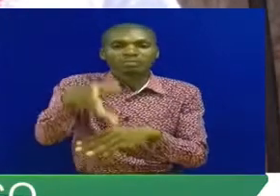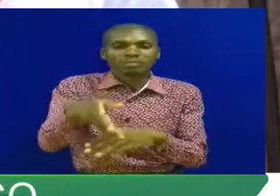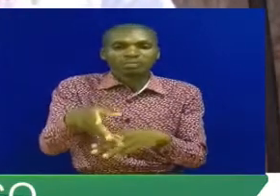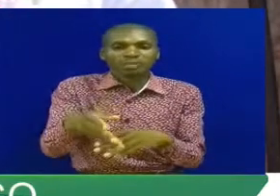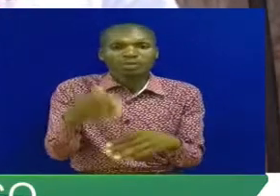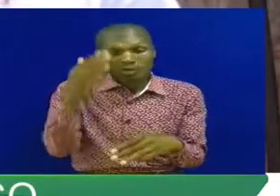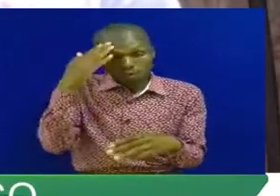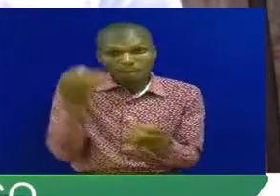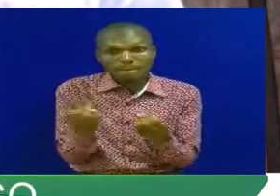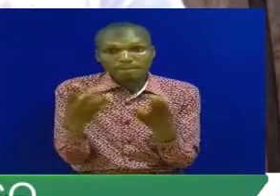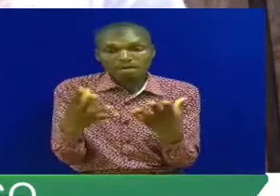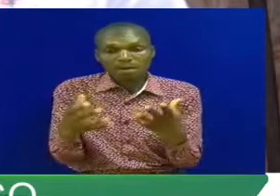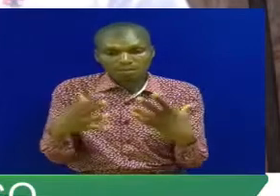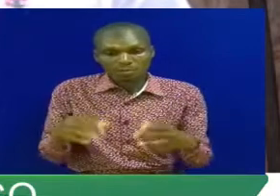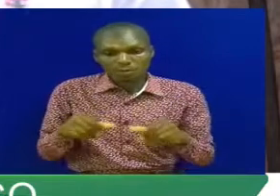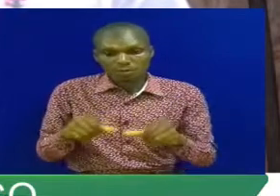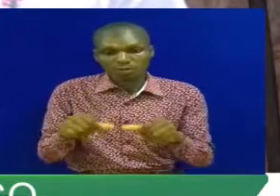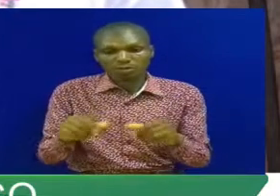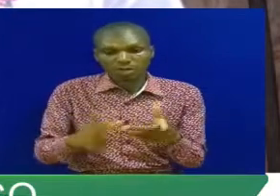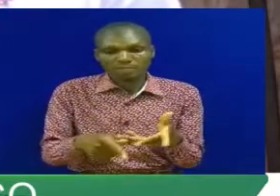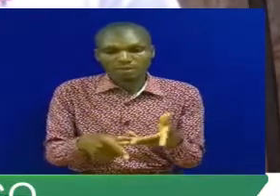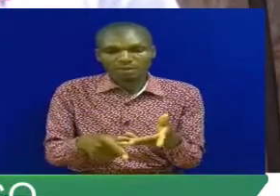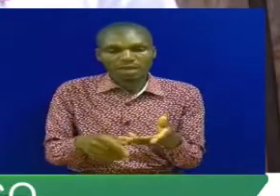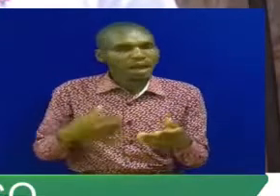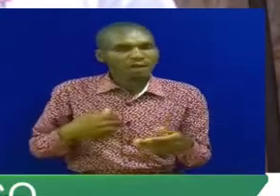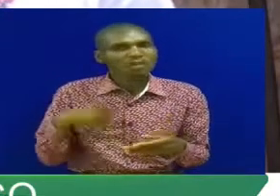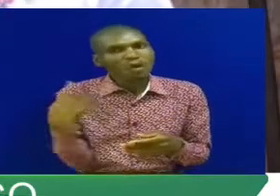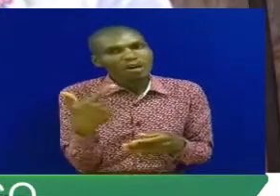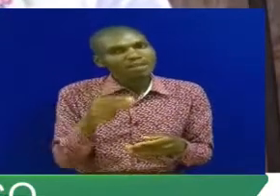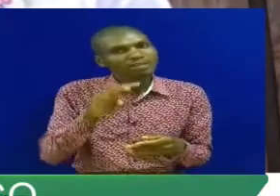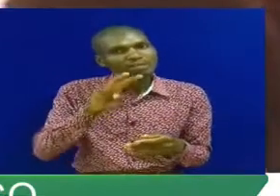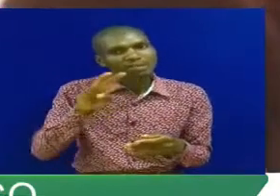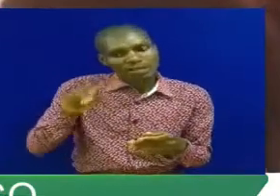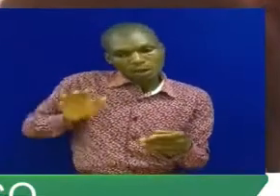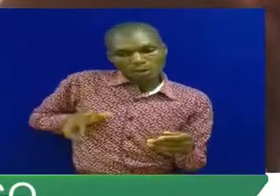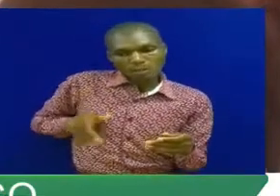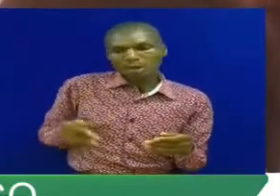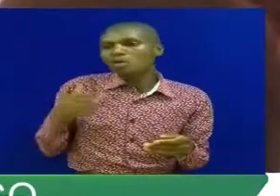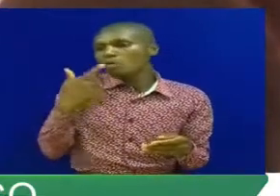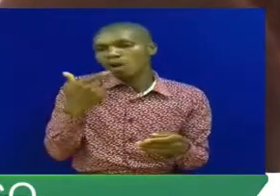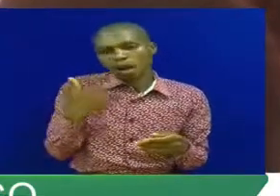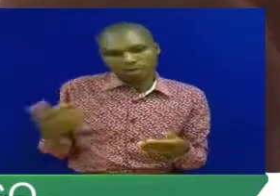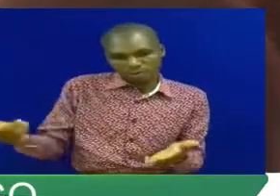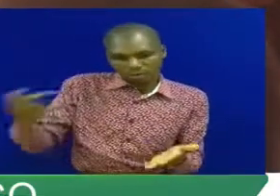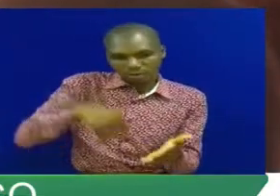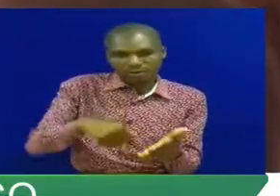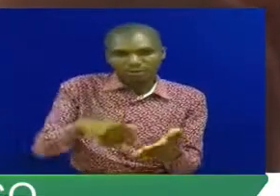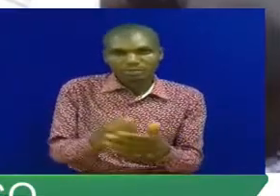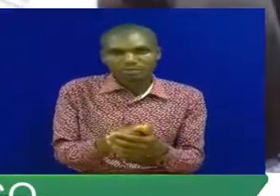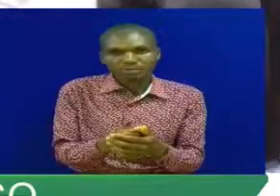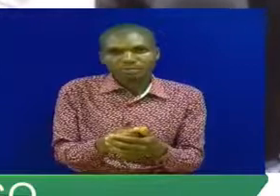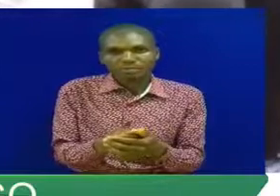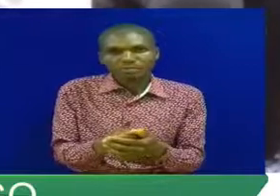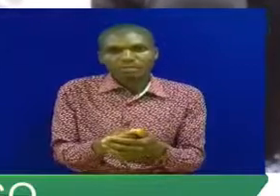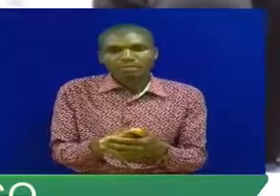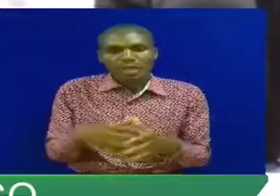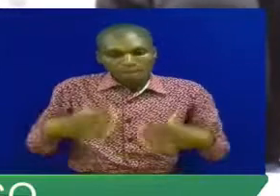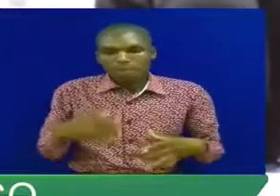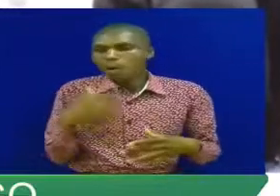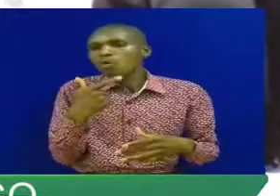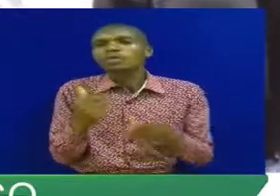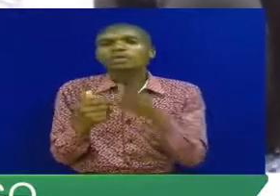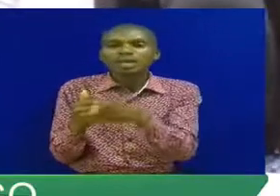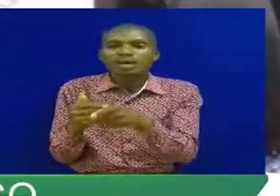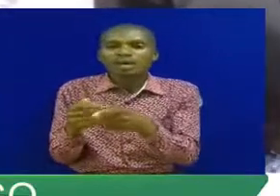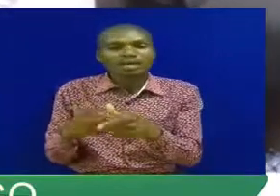banta abangi. Swati abangi na nabuna alalide enambere igoro. Balibare ngwale romba ila nelia ngambu ya mano na